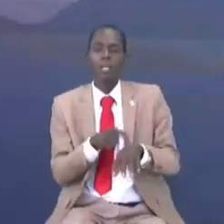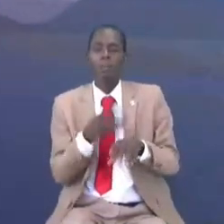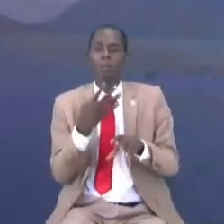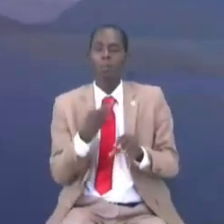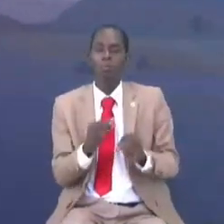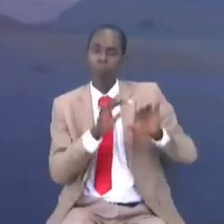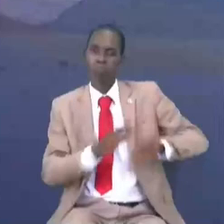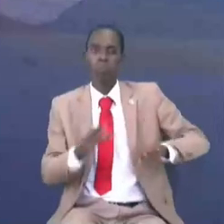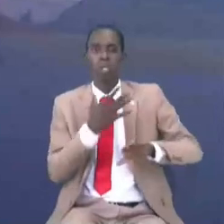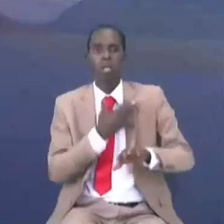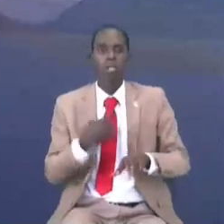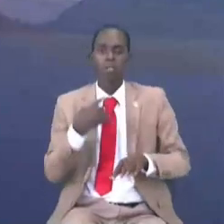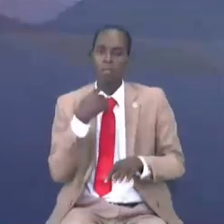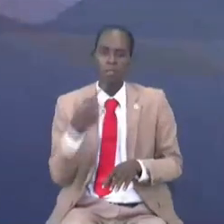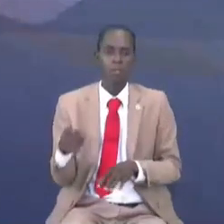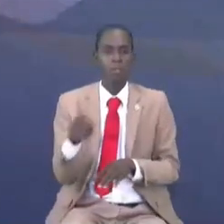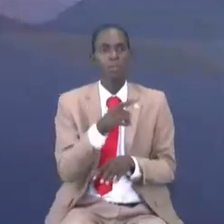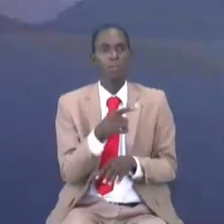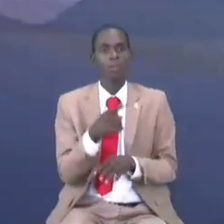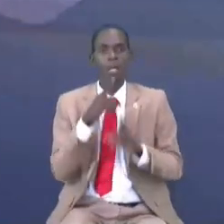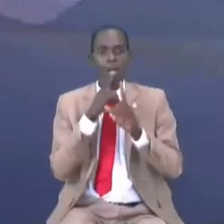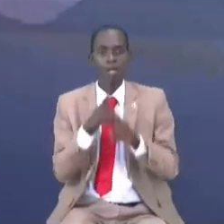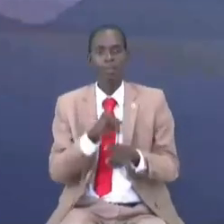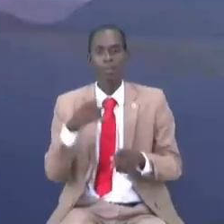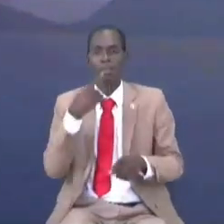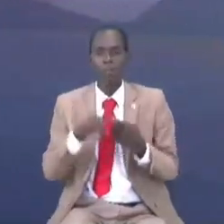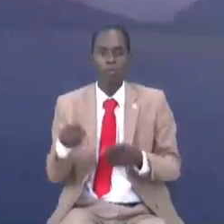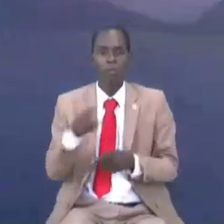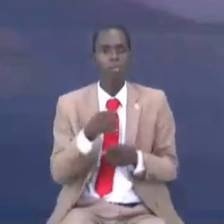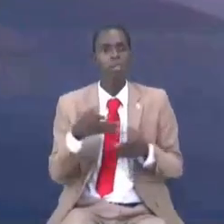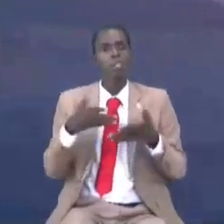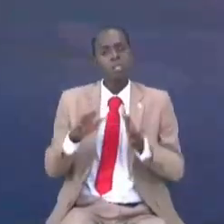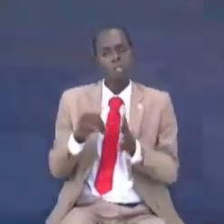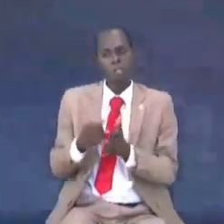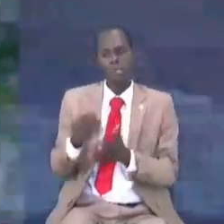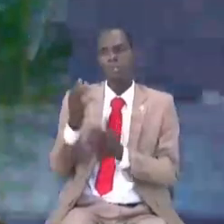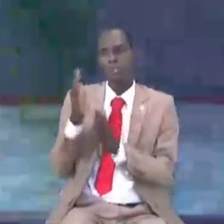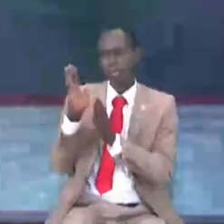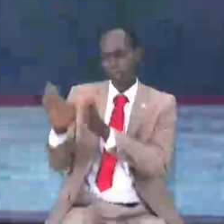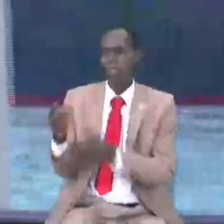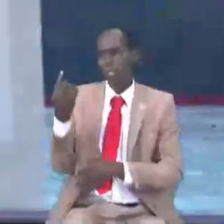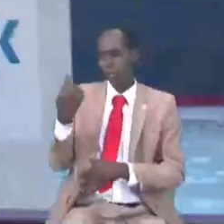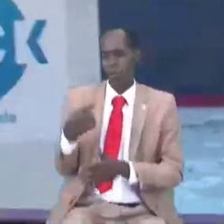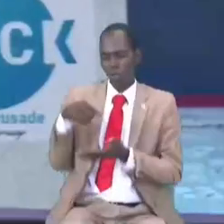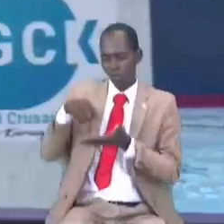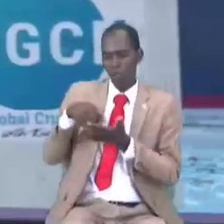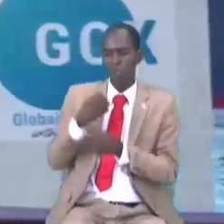lui répondit, Seigneur, laisse-le encore cette année. Coupe-le. Non,